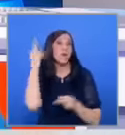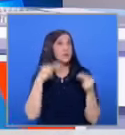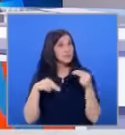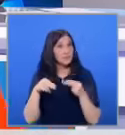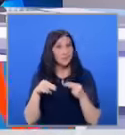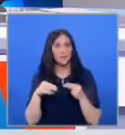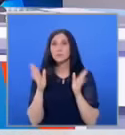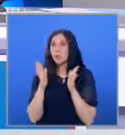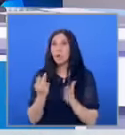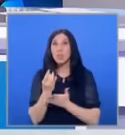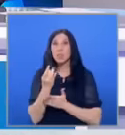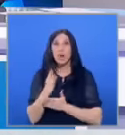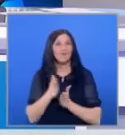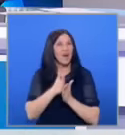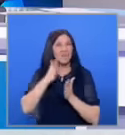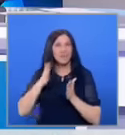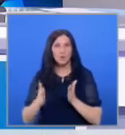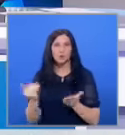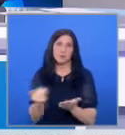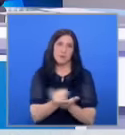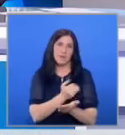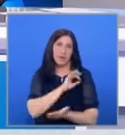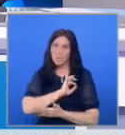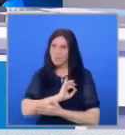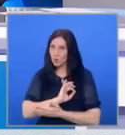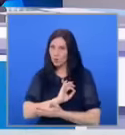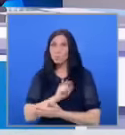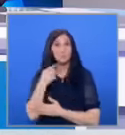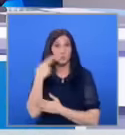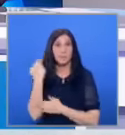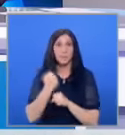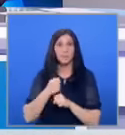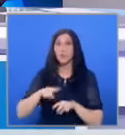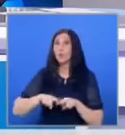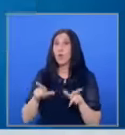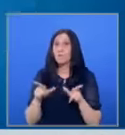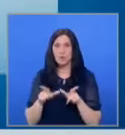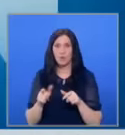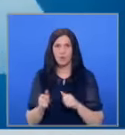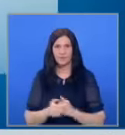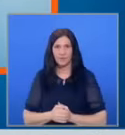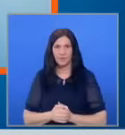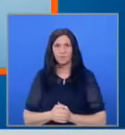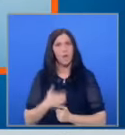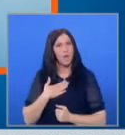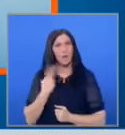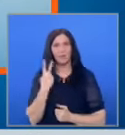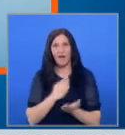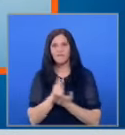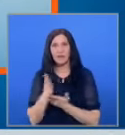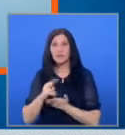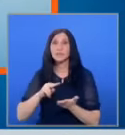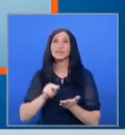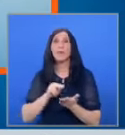съвет да се определи нов срок за събиране на приходите. По темата работи Николай Минков. Има два варианта за